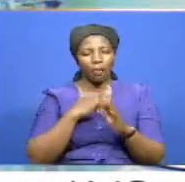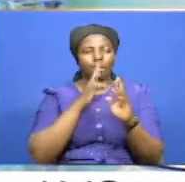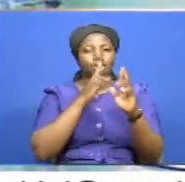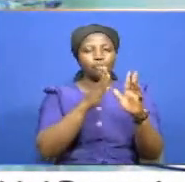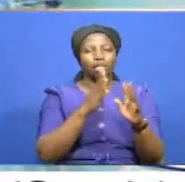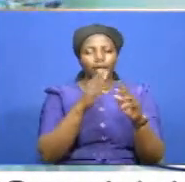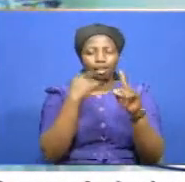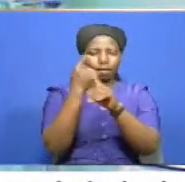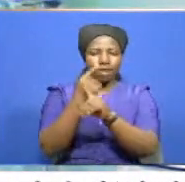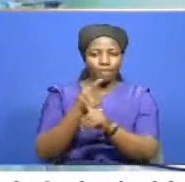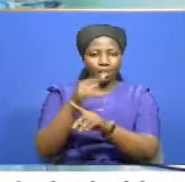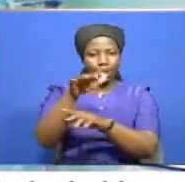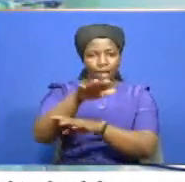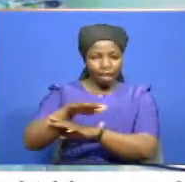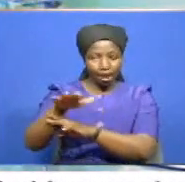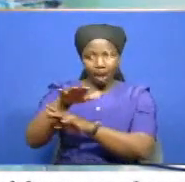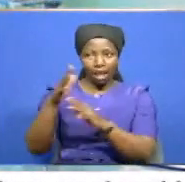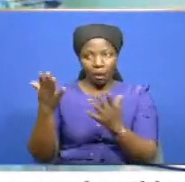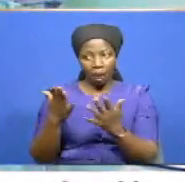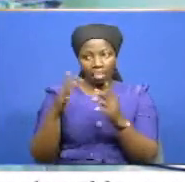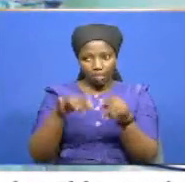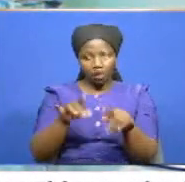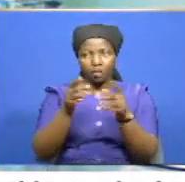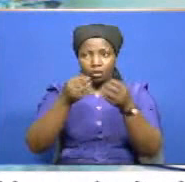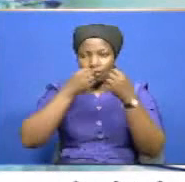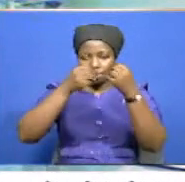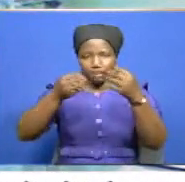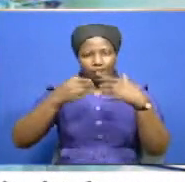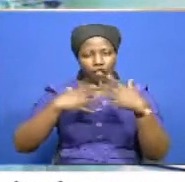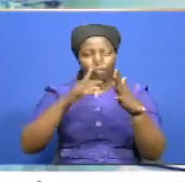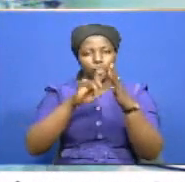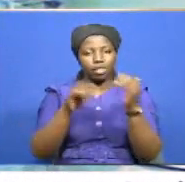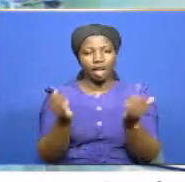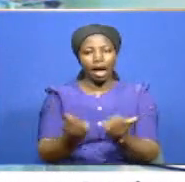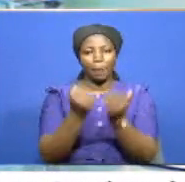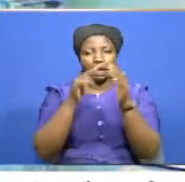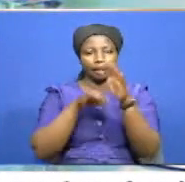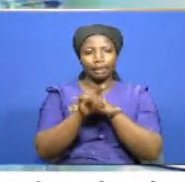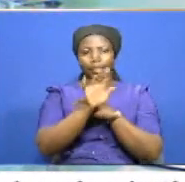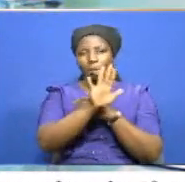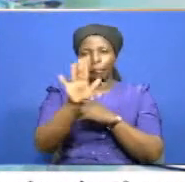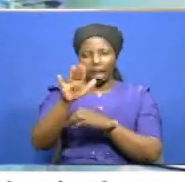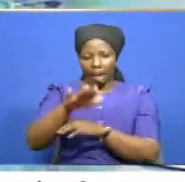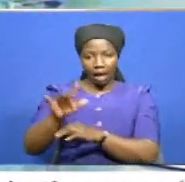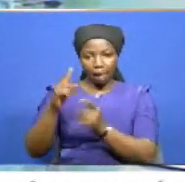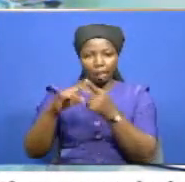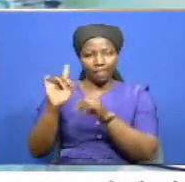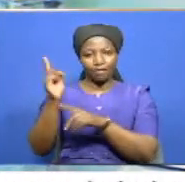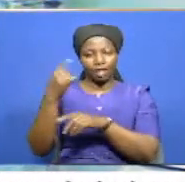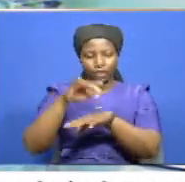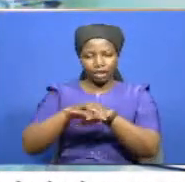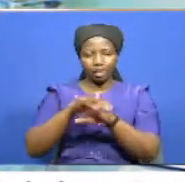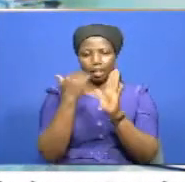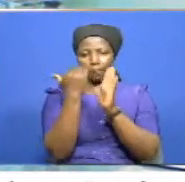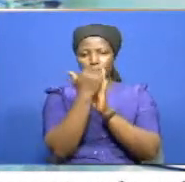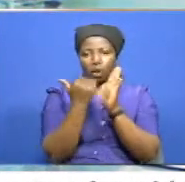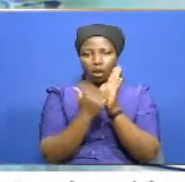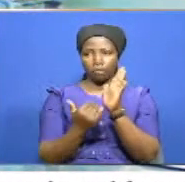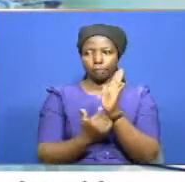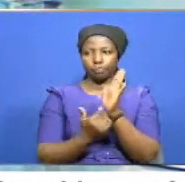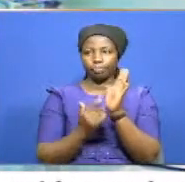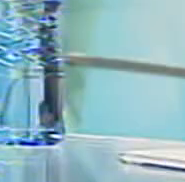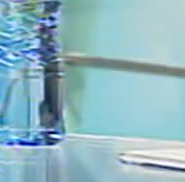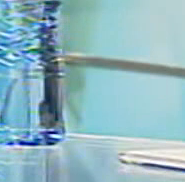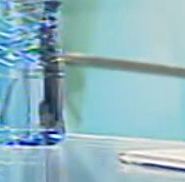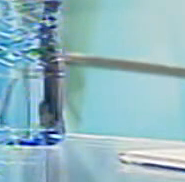katika maeneo mbalimbali, ambapo watakuwa wanatueleza yapi yanajiri katika maeneo hayo. Lakini kwanza tupate shajara.